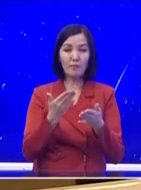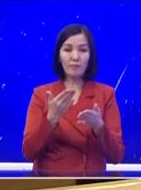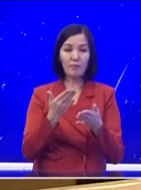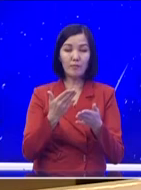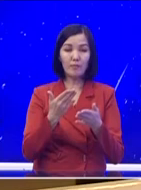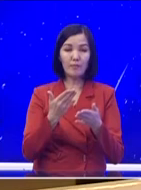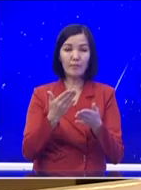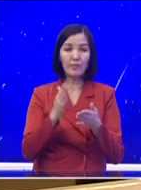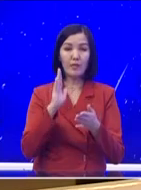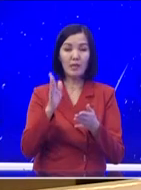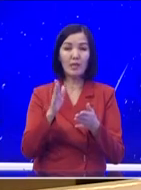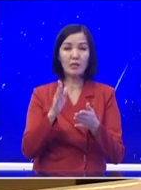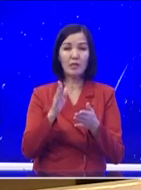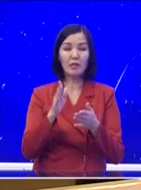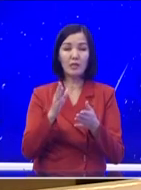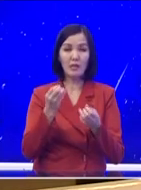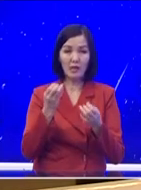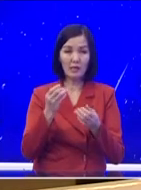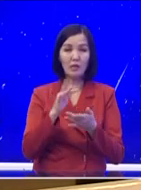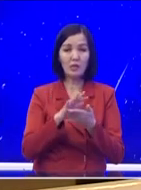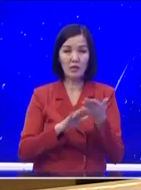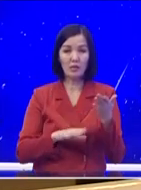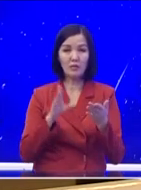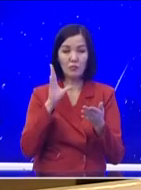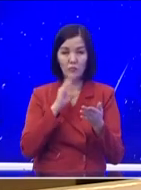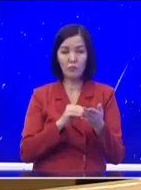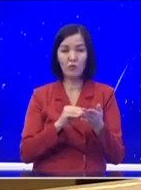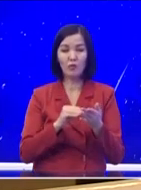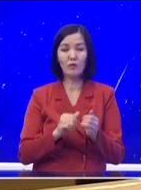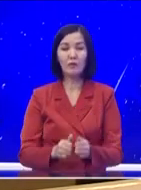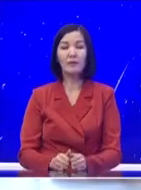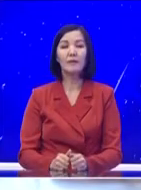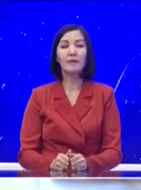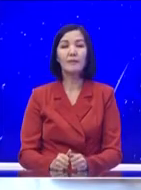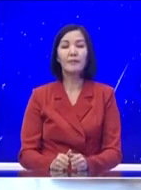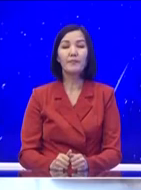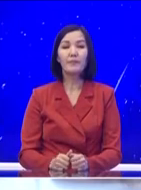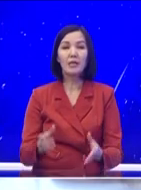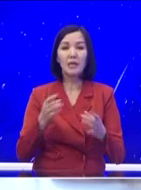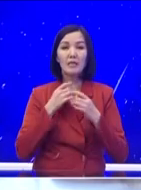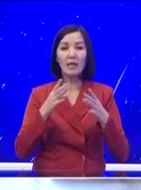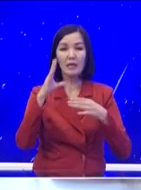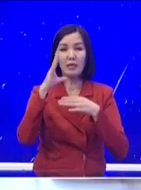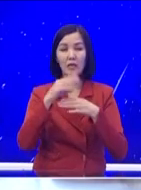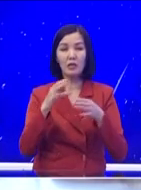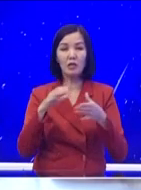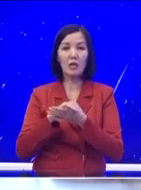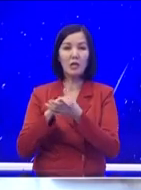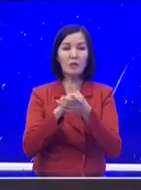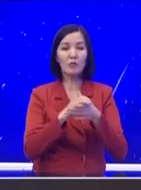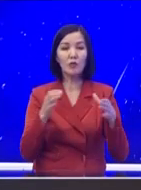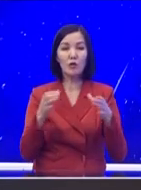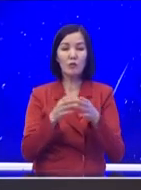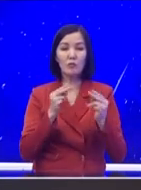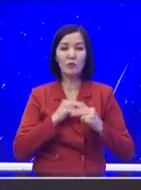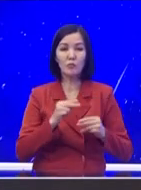енді келешекте жағдайымызға қарай, арғарайда жалғасат деп отырмыз. Салтанатты кеште ұйым төрағасы кәсіподақ жұмысын